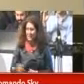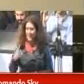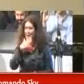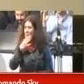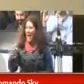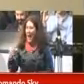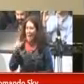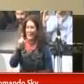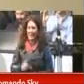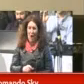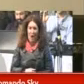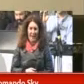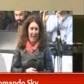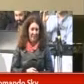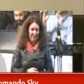c'è un'altra cosa.